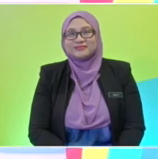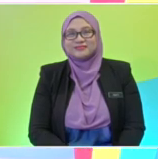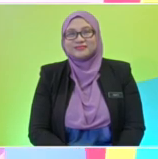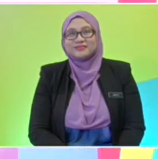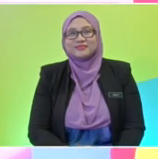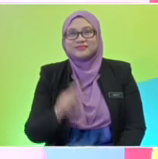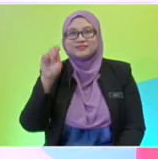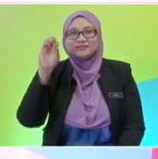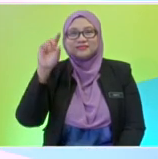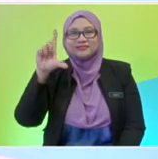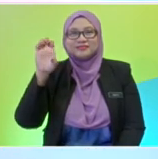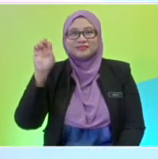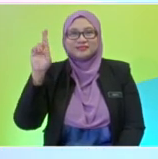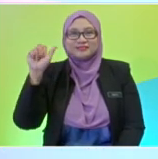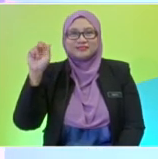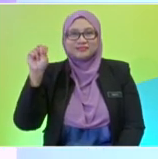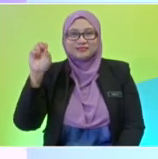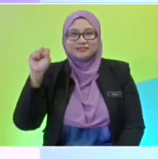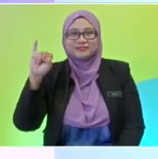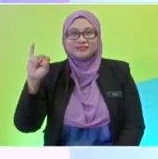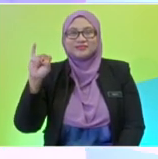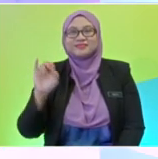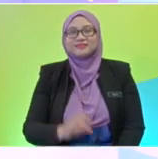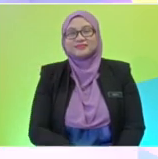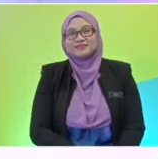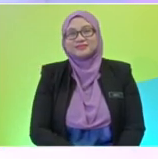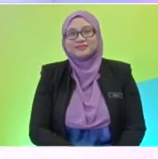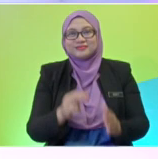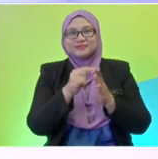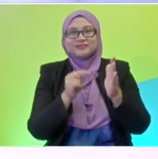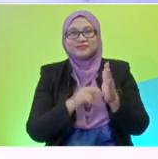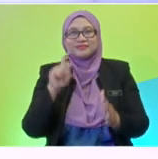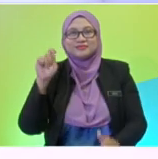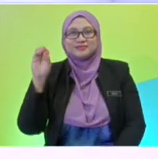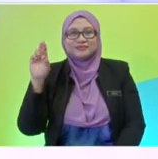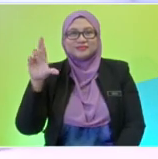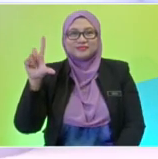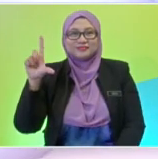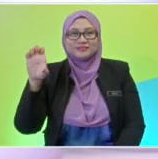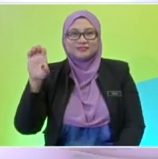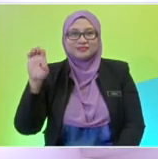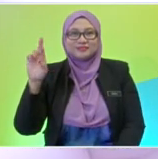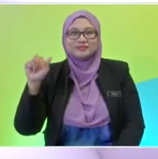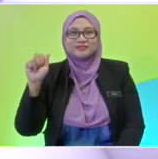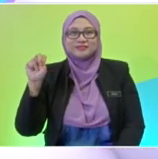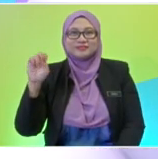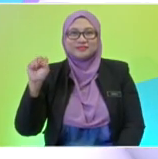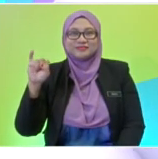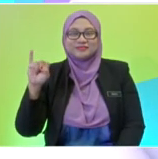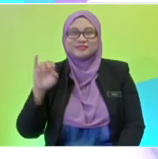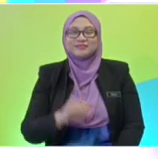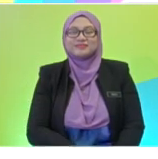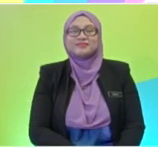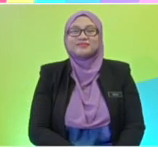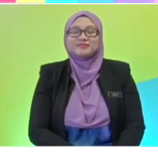toleransi Iya tepat sekali toleransi Oke nilai toleransi yang kita akan belajar hari ini Oke baik oke mudah-muri